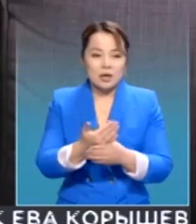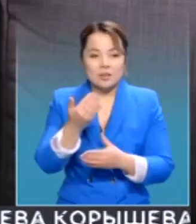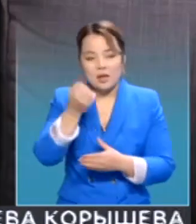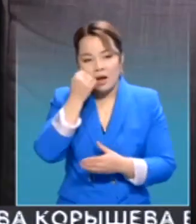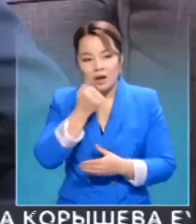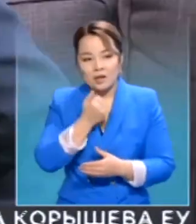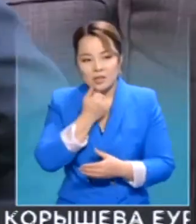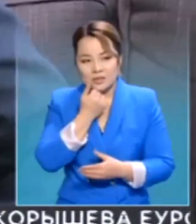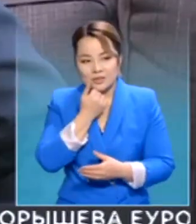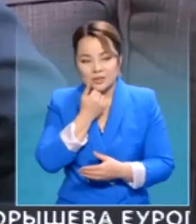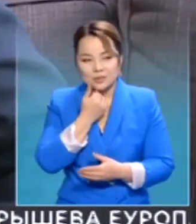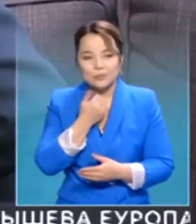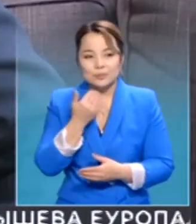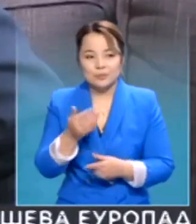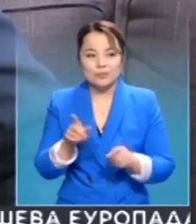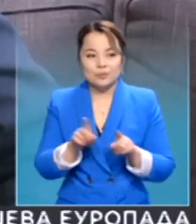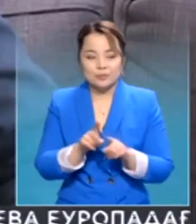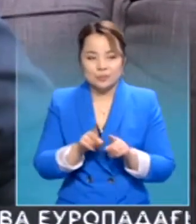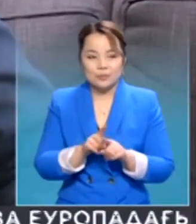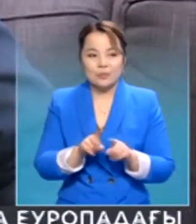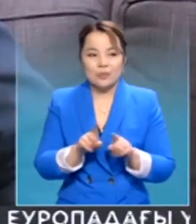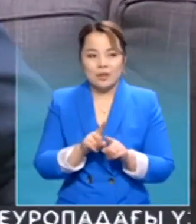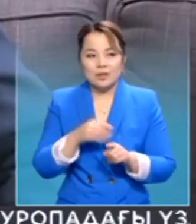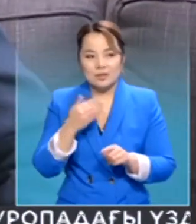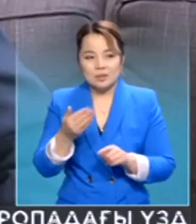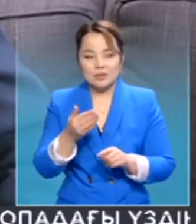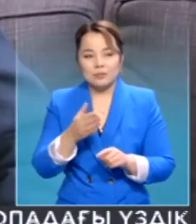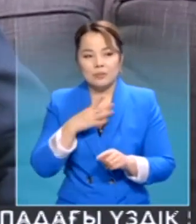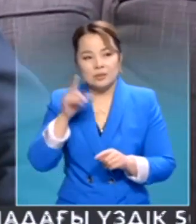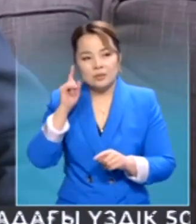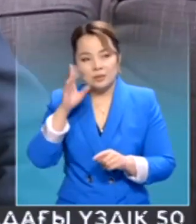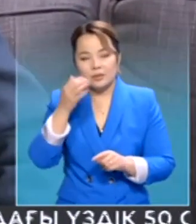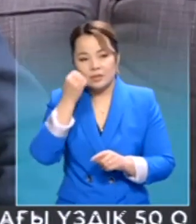алғысым шексіз. Шаланды алғыс айтам, атыңызды шығарып,